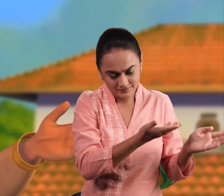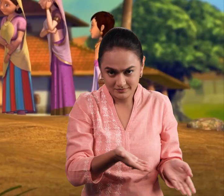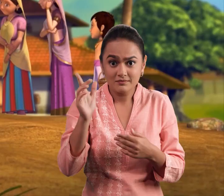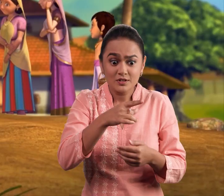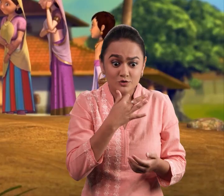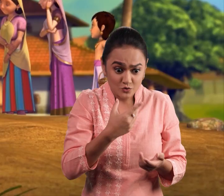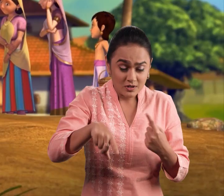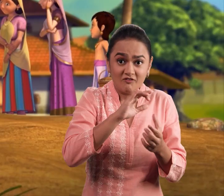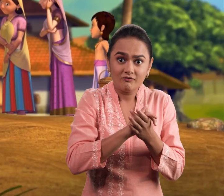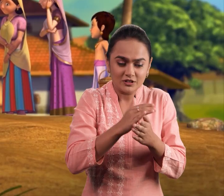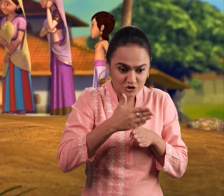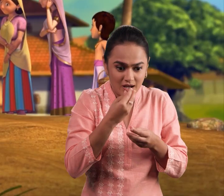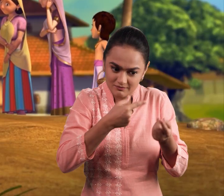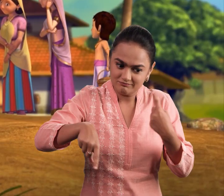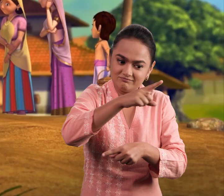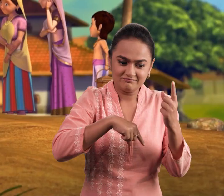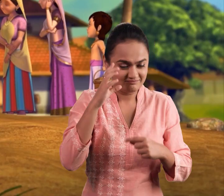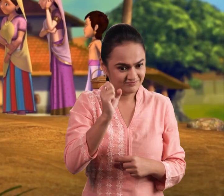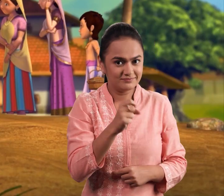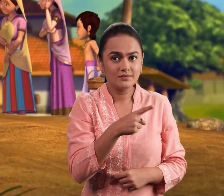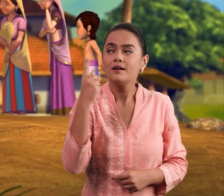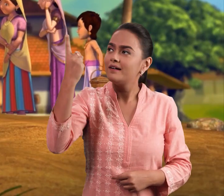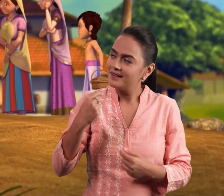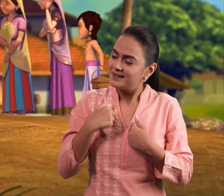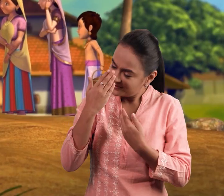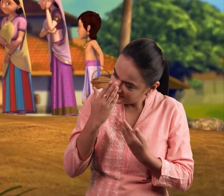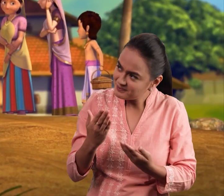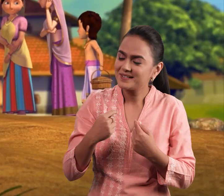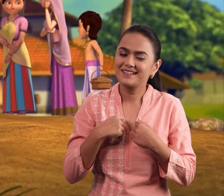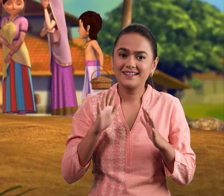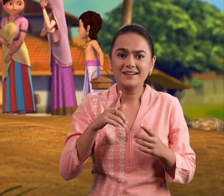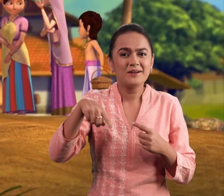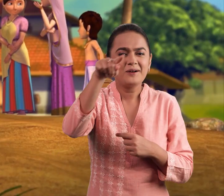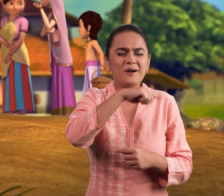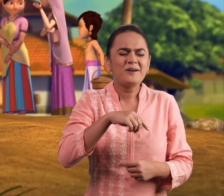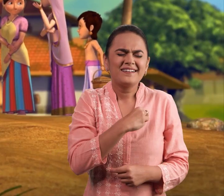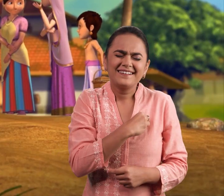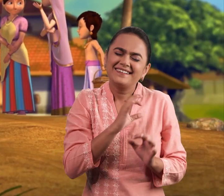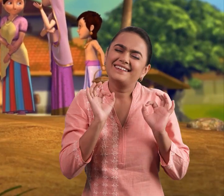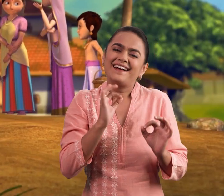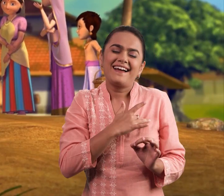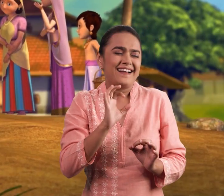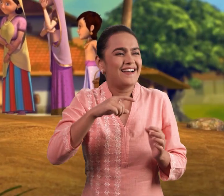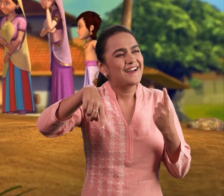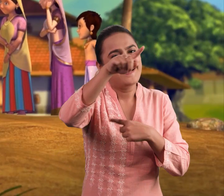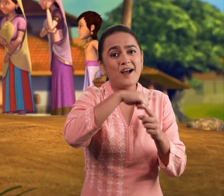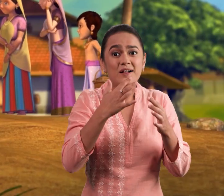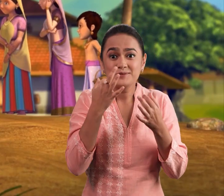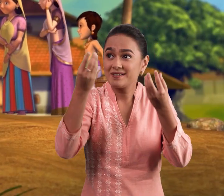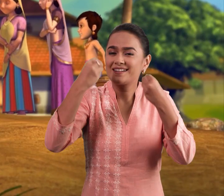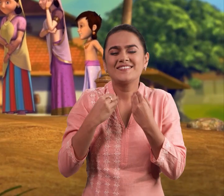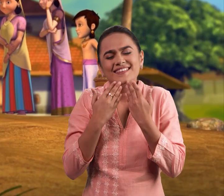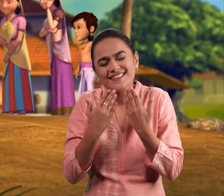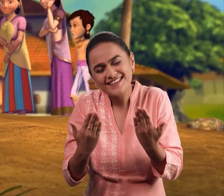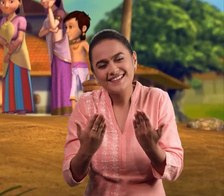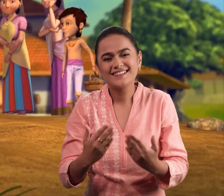चलो जाओ और मिठाइयाँ अपने मित्रों के साथ बांट कर खाना। जो आज्ञा मैया। आप सभी बड़ी दयालु हैं। मिठाइयों के